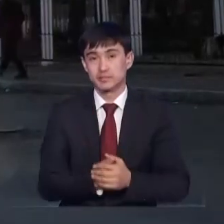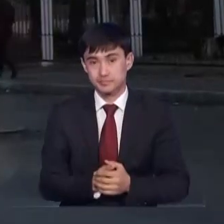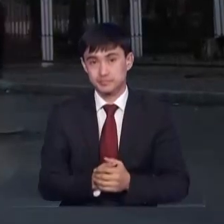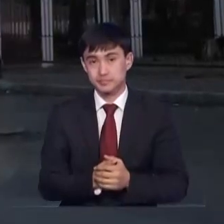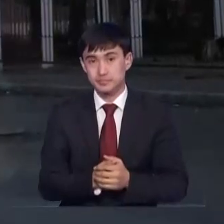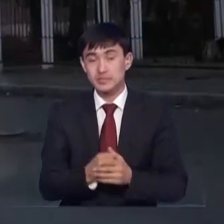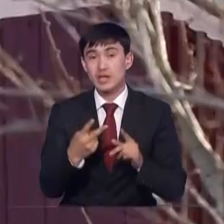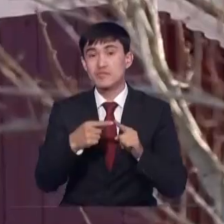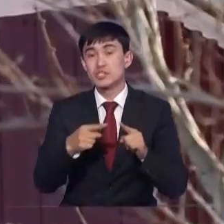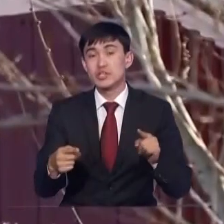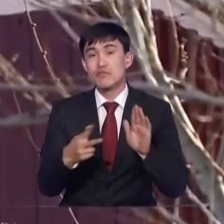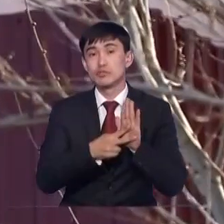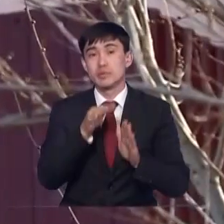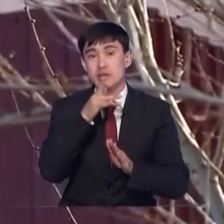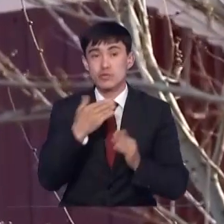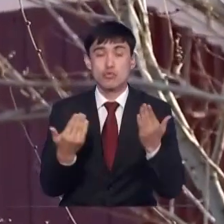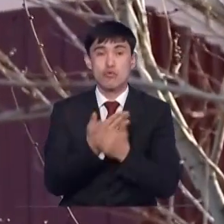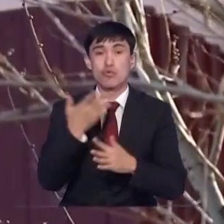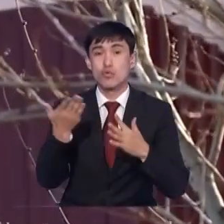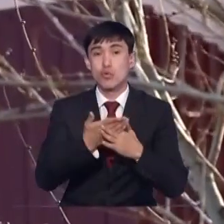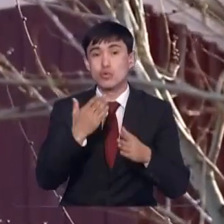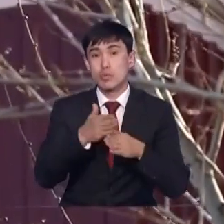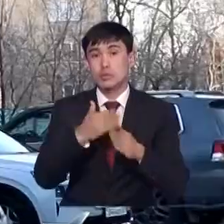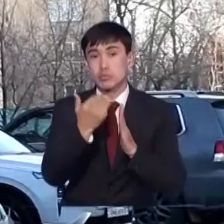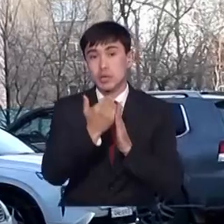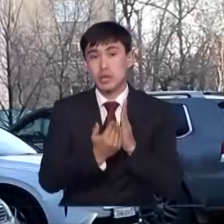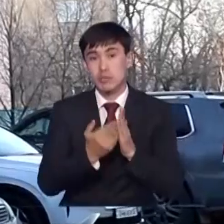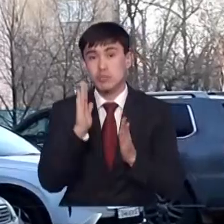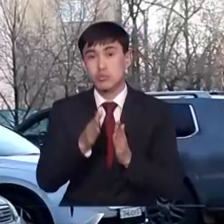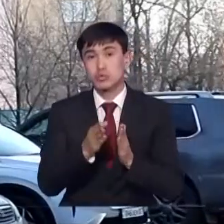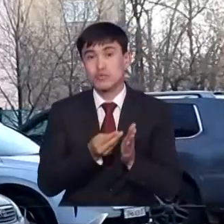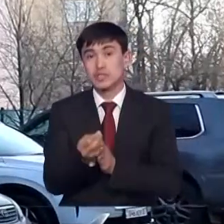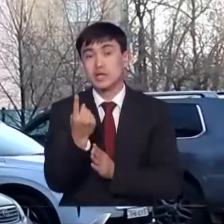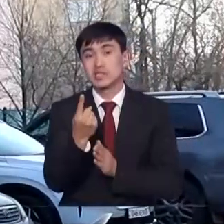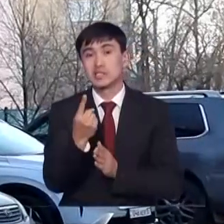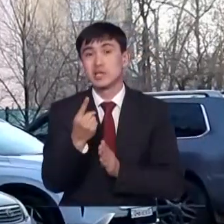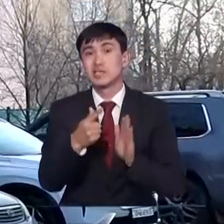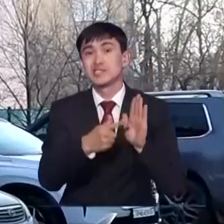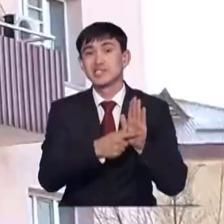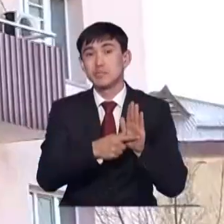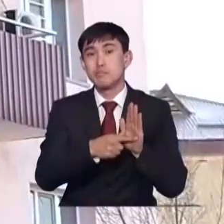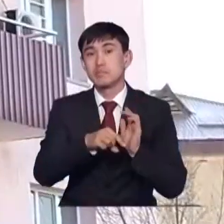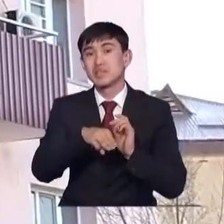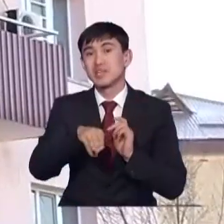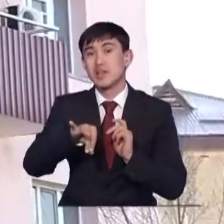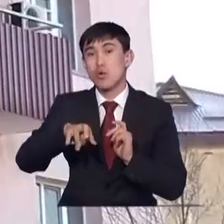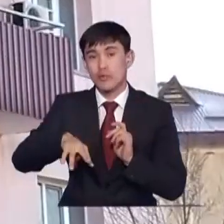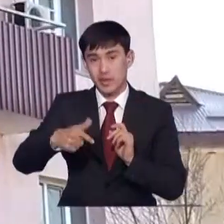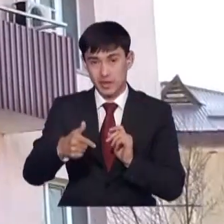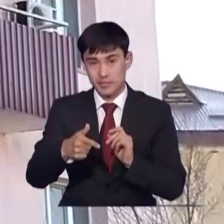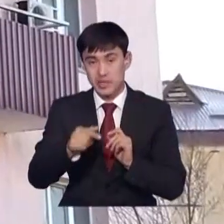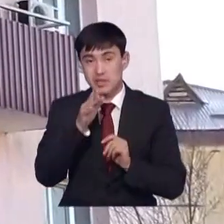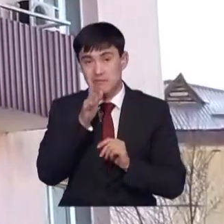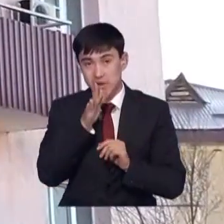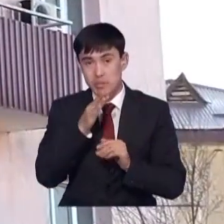жилья А в течение 8 лет на новую льготную ипотечную программу собираются выделить 1,7 триллиона тенге